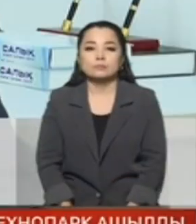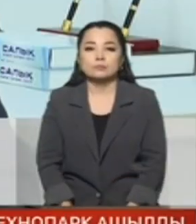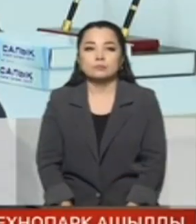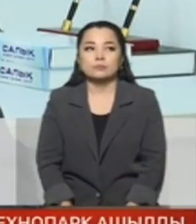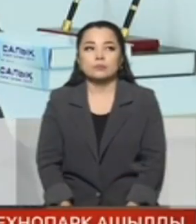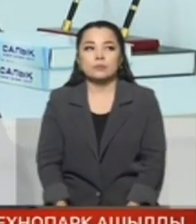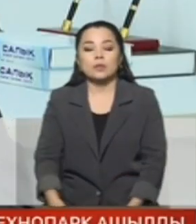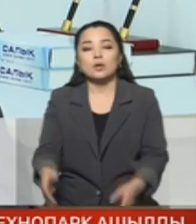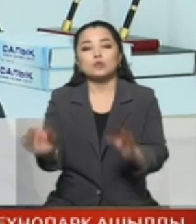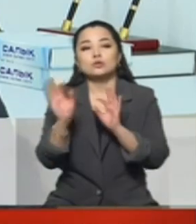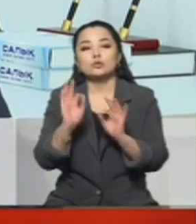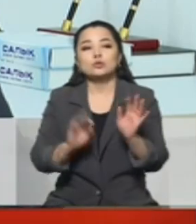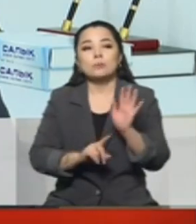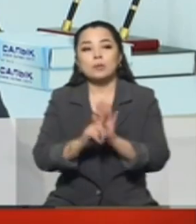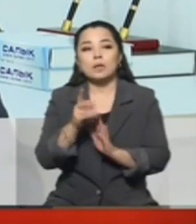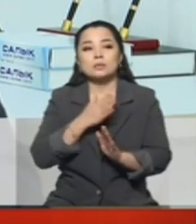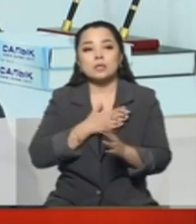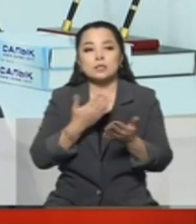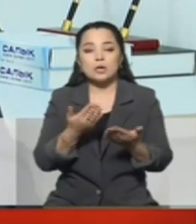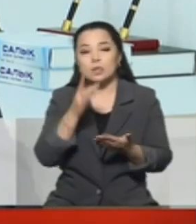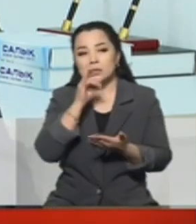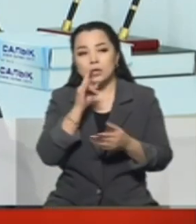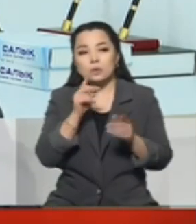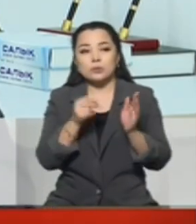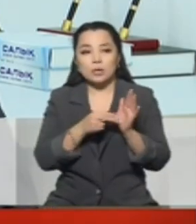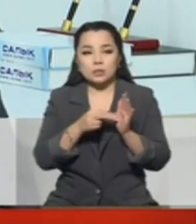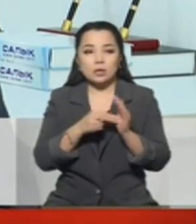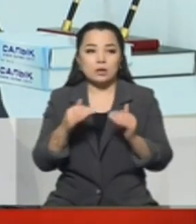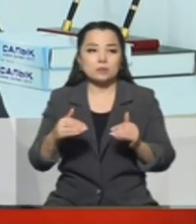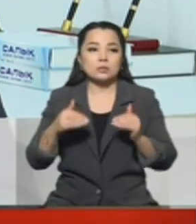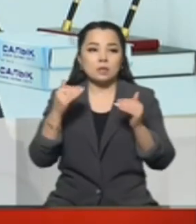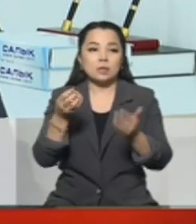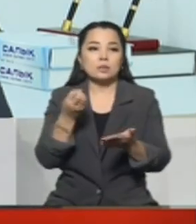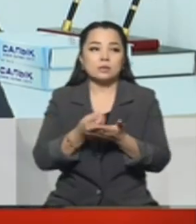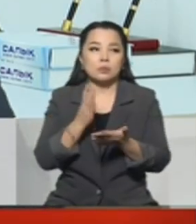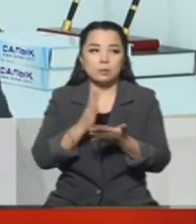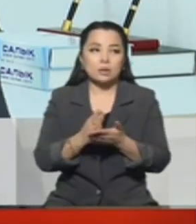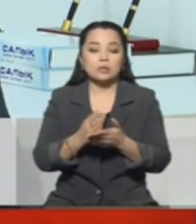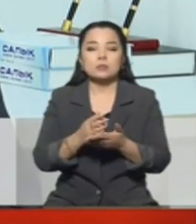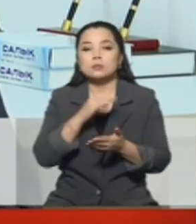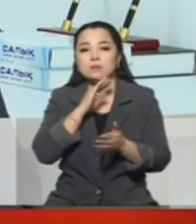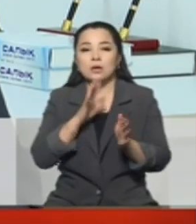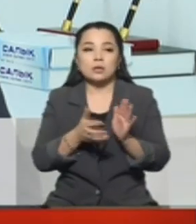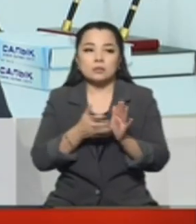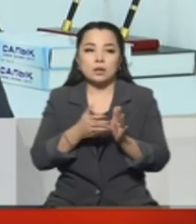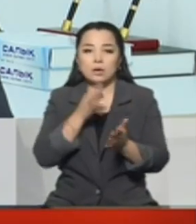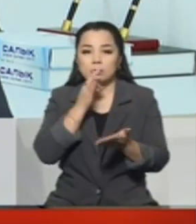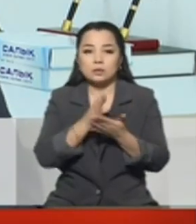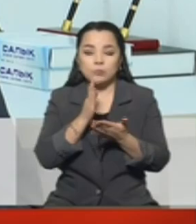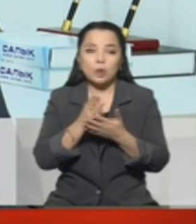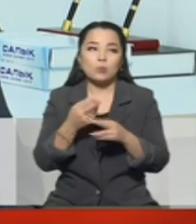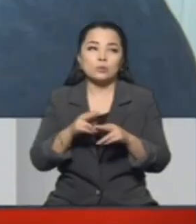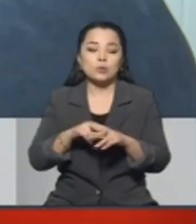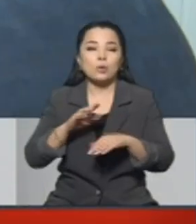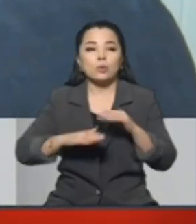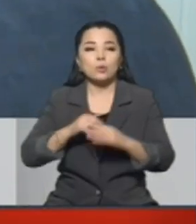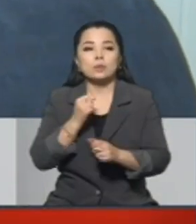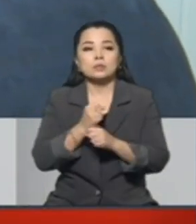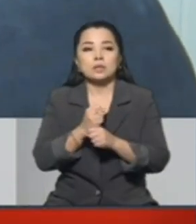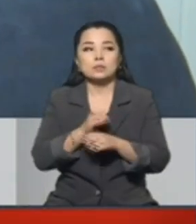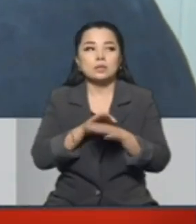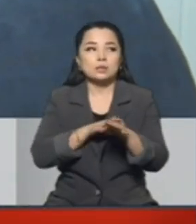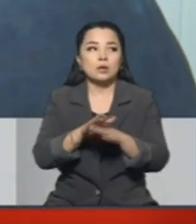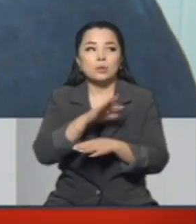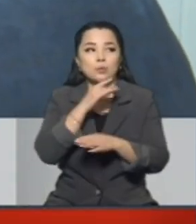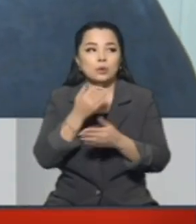Күз басталған кезде бізде мына жанар-жағармай бағасы қымбаттайды, иә? Тапшы қойды, сөйтіп қолдан жасап отырамыз. Сол кезде